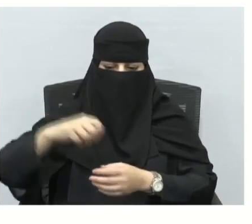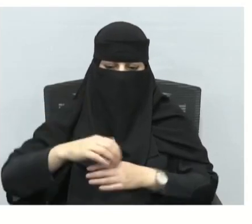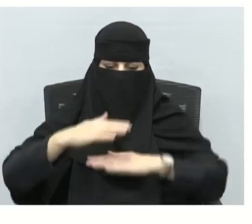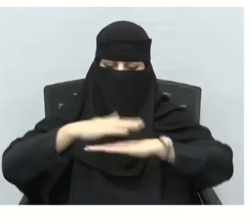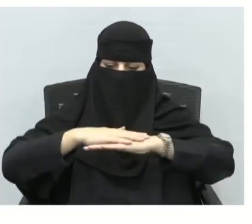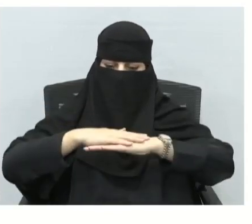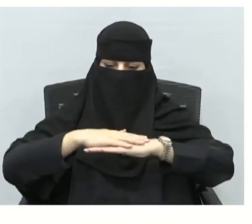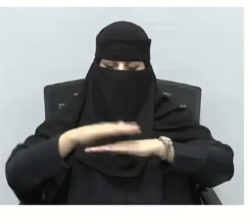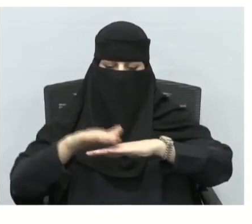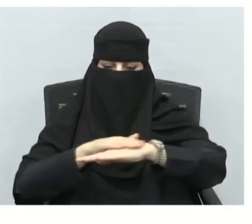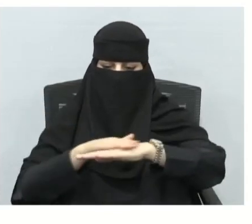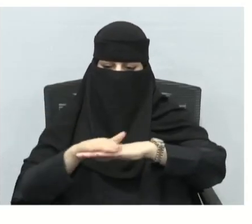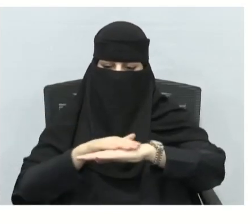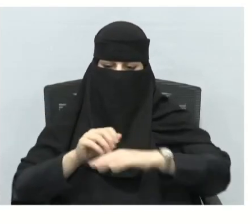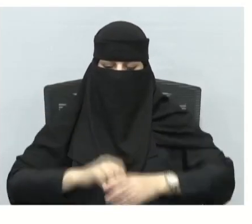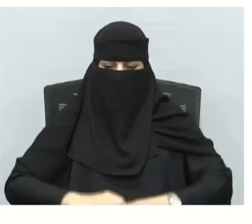على